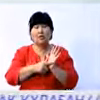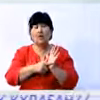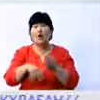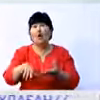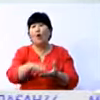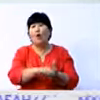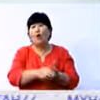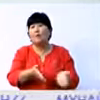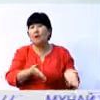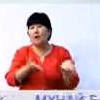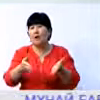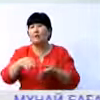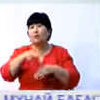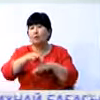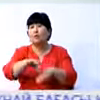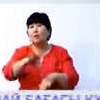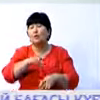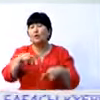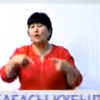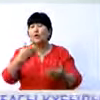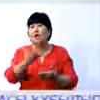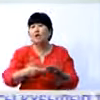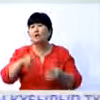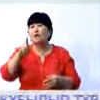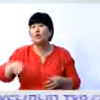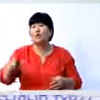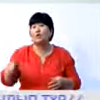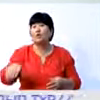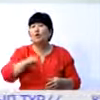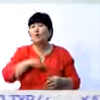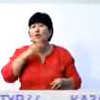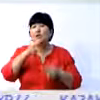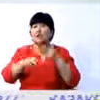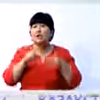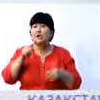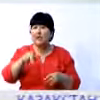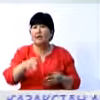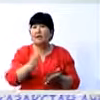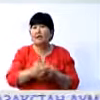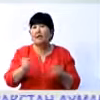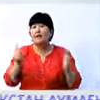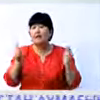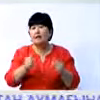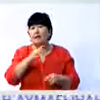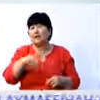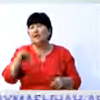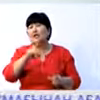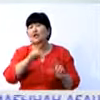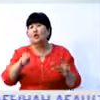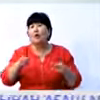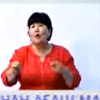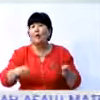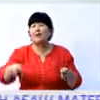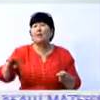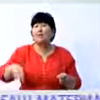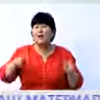қоғамдық қабылдаулар өткіздік, түрлі мәселелер бойынша тұрғындар өздерінің шағымдарымен келді. Дер кезінде осы департамент